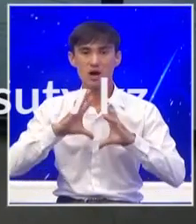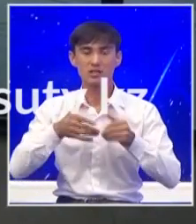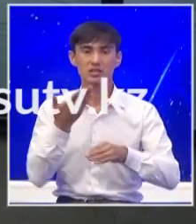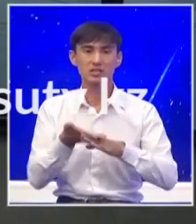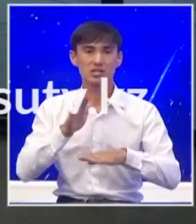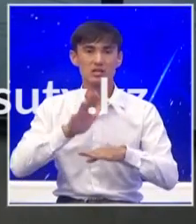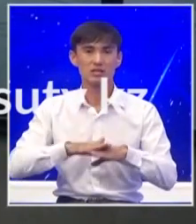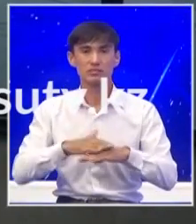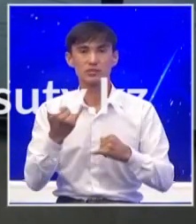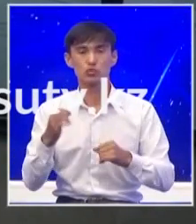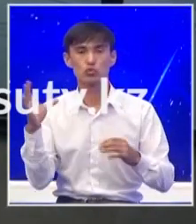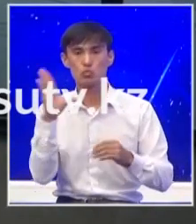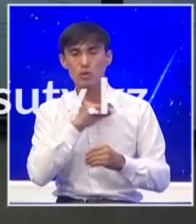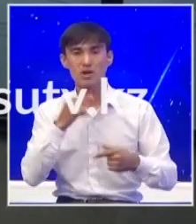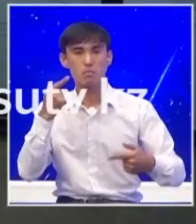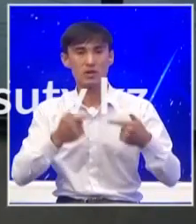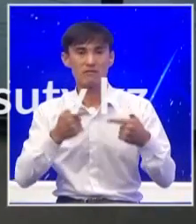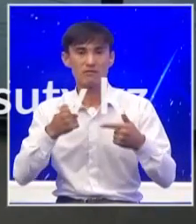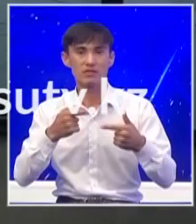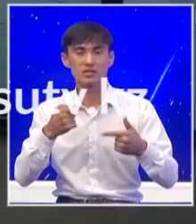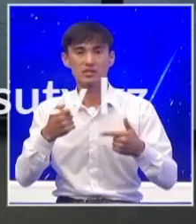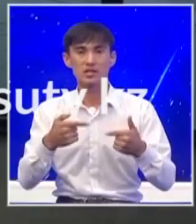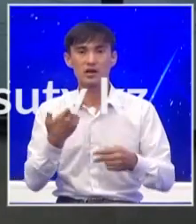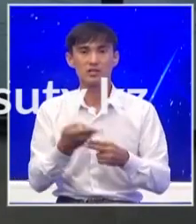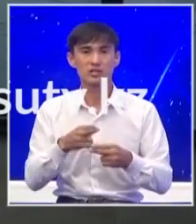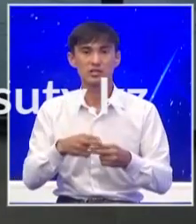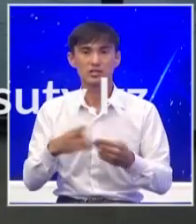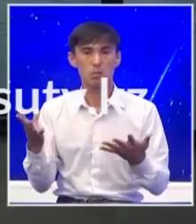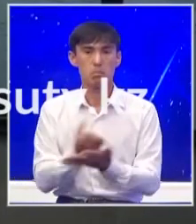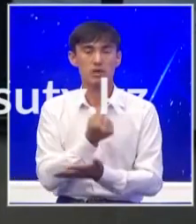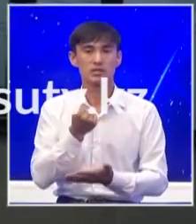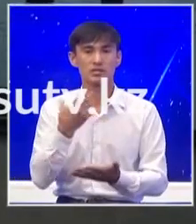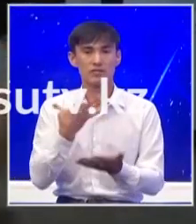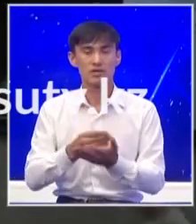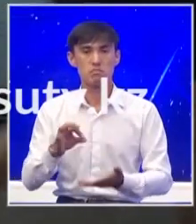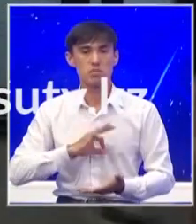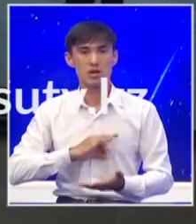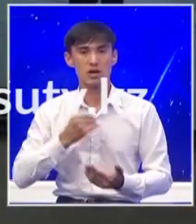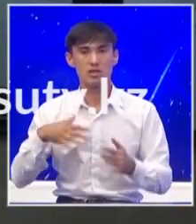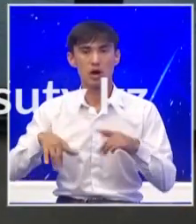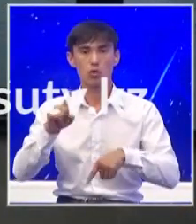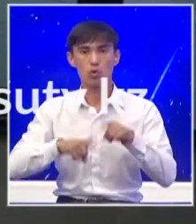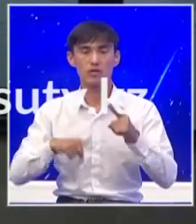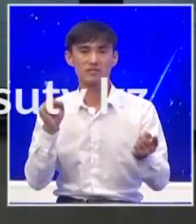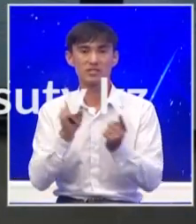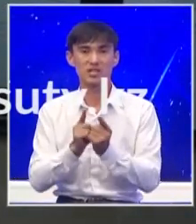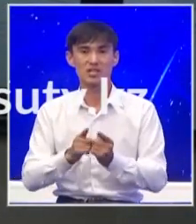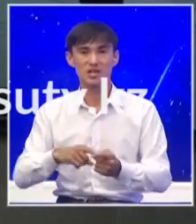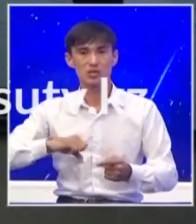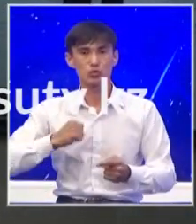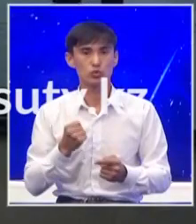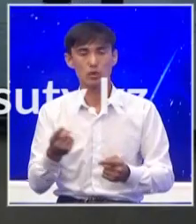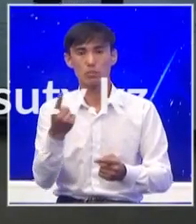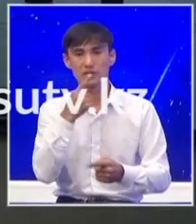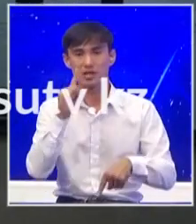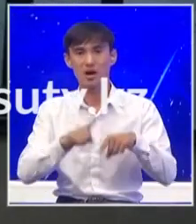не менее, сумели противостоять жесткой конкуренции и добыли заветные медали. На родине их встретили преданные поклонники,